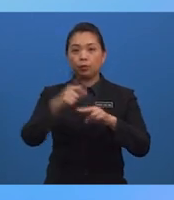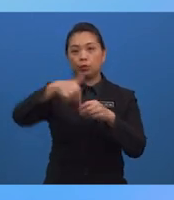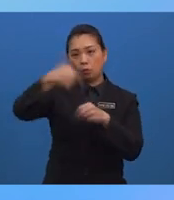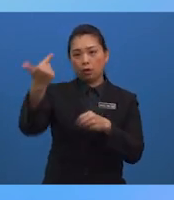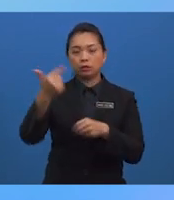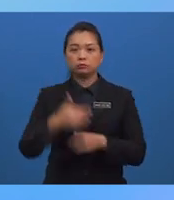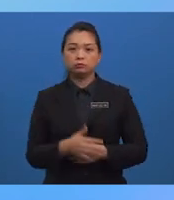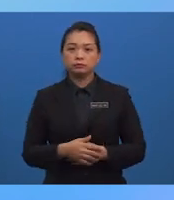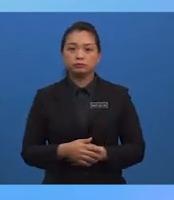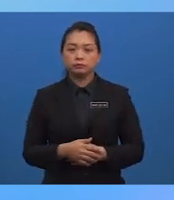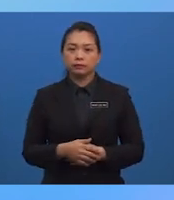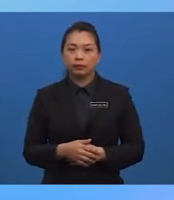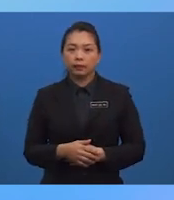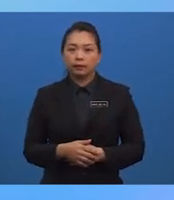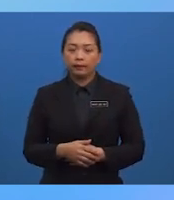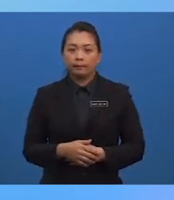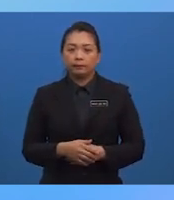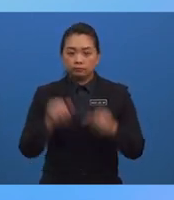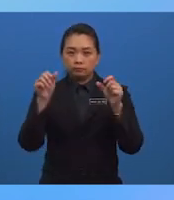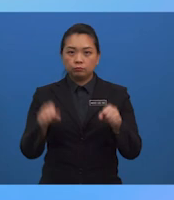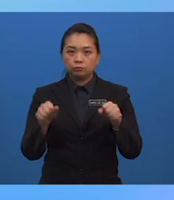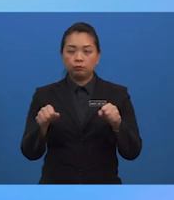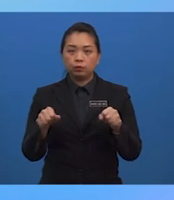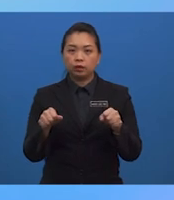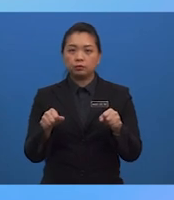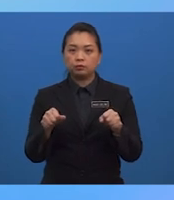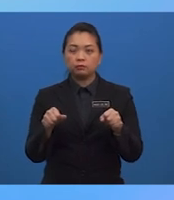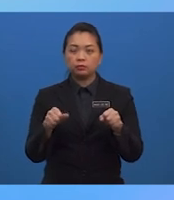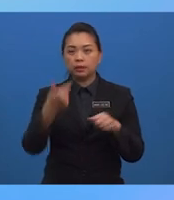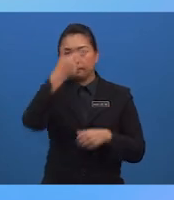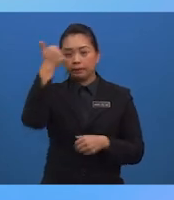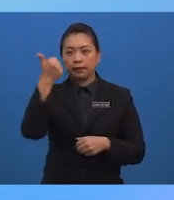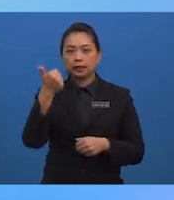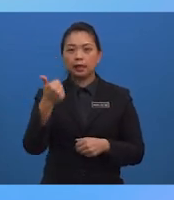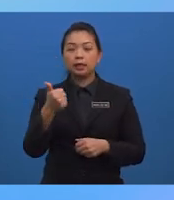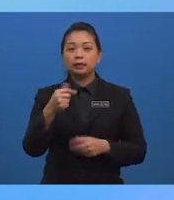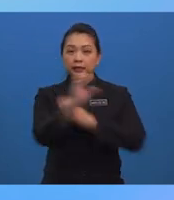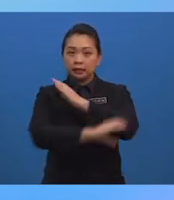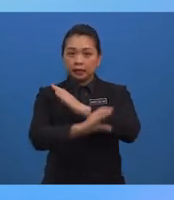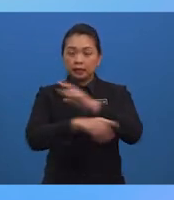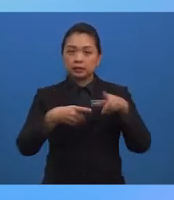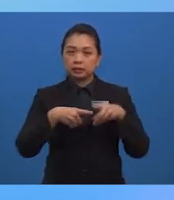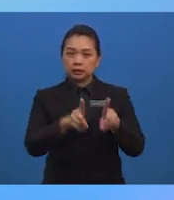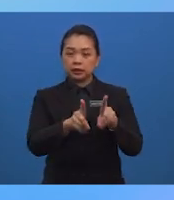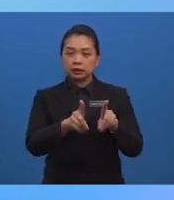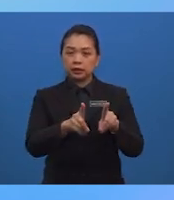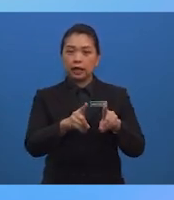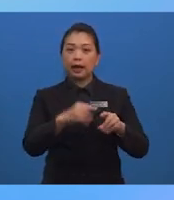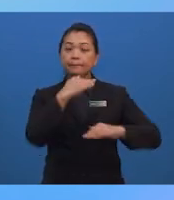Kebergantungan modal asing menyebabkan negara sedang membangun terpaksa akur dan tunduk kepada kemahuan